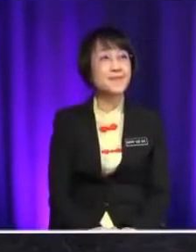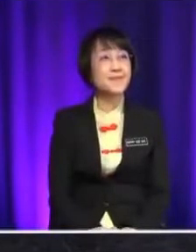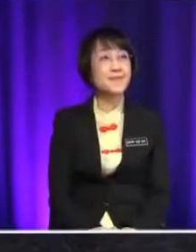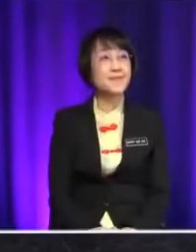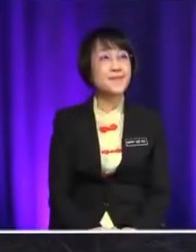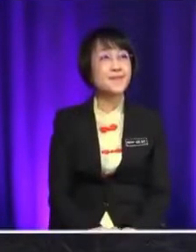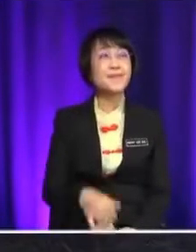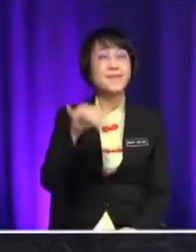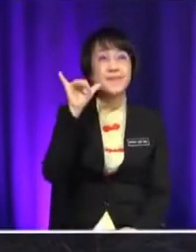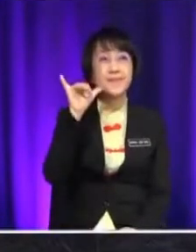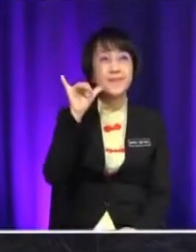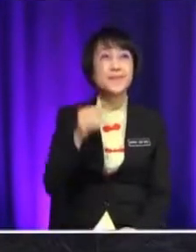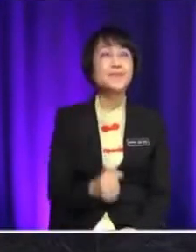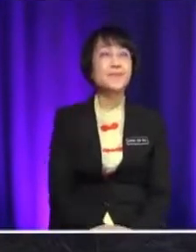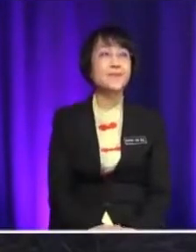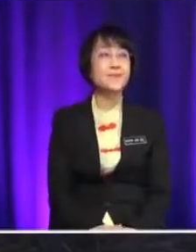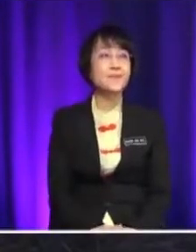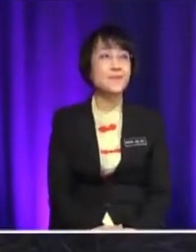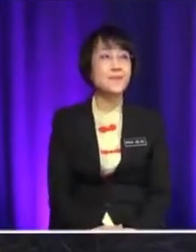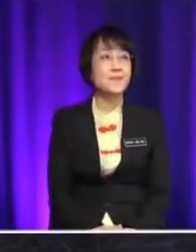Wah, Yus. Macam segan-segan je.